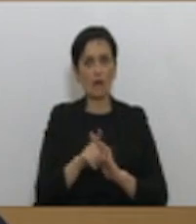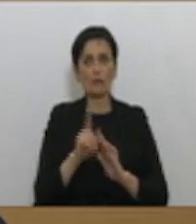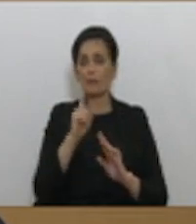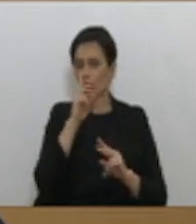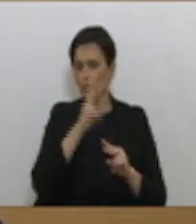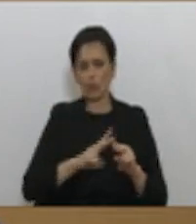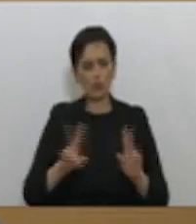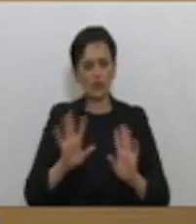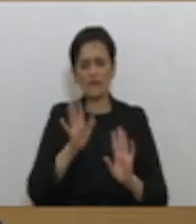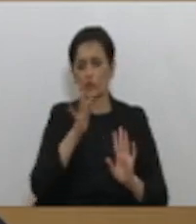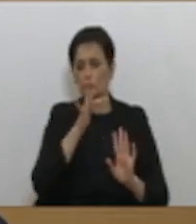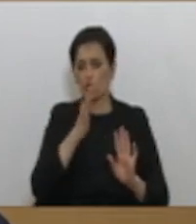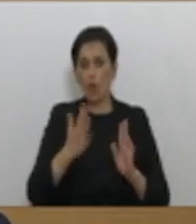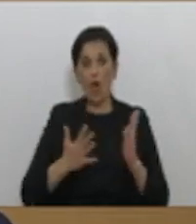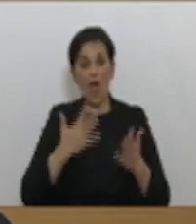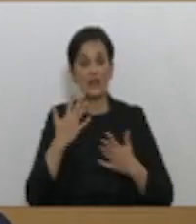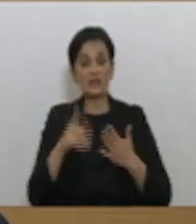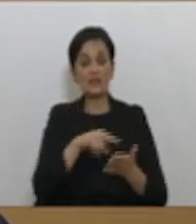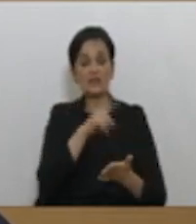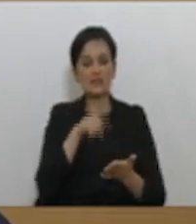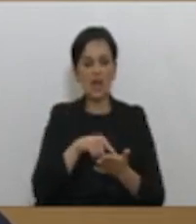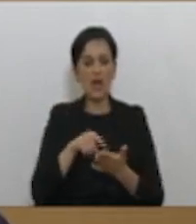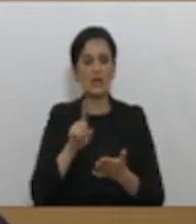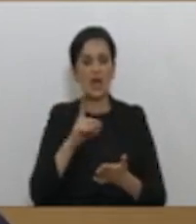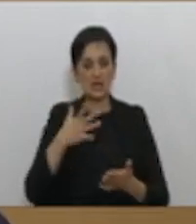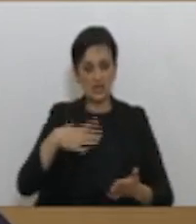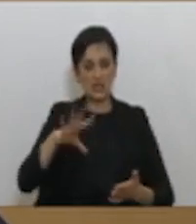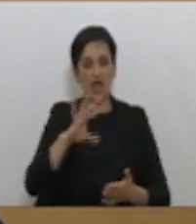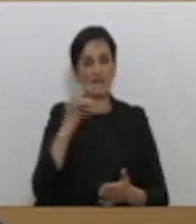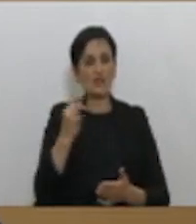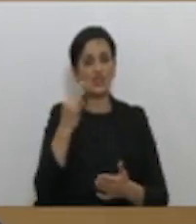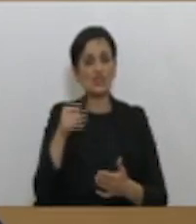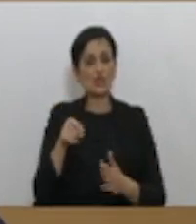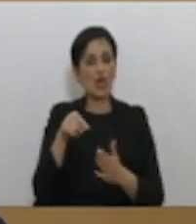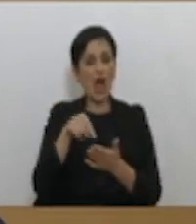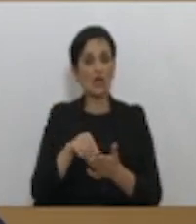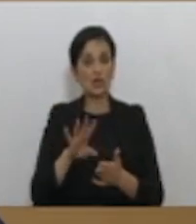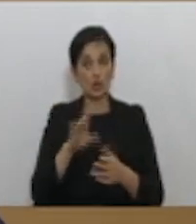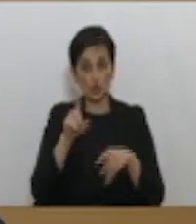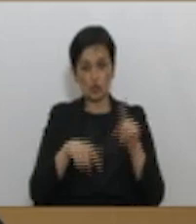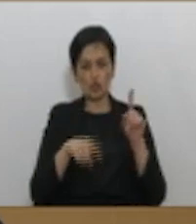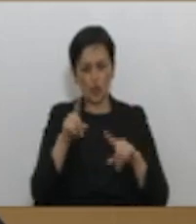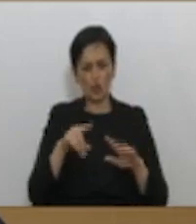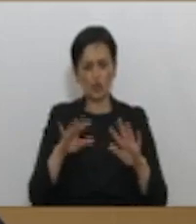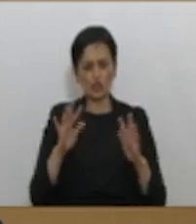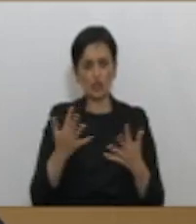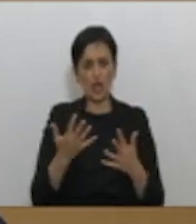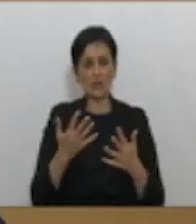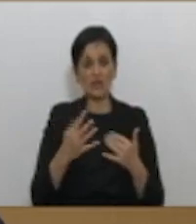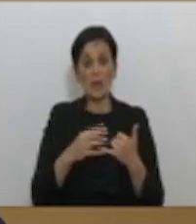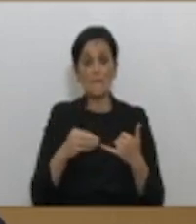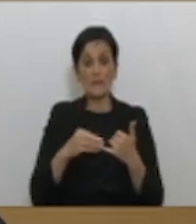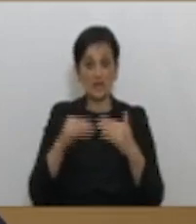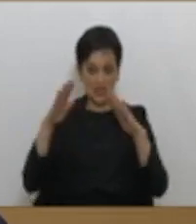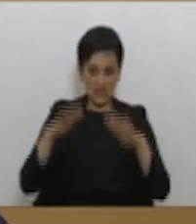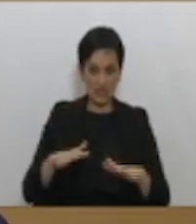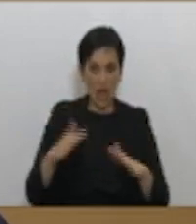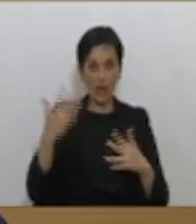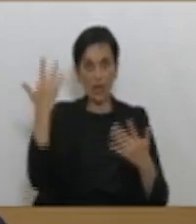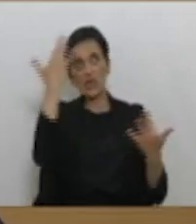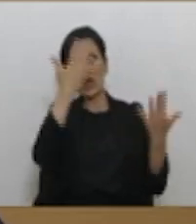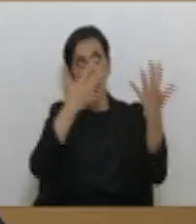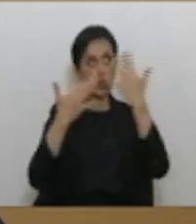დავკარგავთ დროს და ენერგიას იმ საკითხებზე, რაც საქართველოს ინტერესებში არ შედის. ზოგ შემთხვევაში დავეშვათ მიწაზე, ილუზიაში ნუ